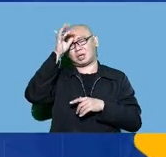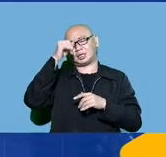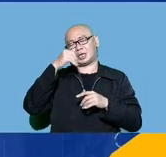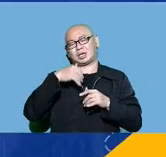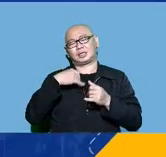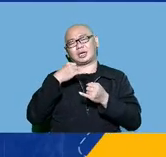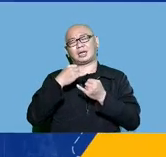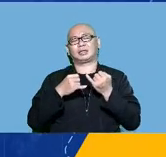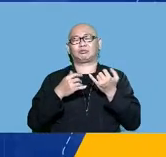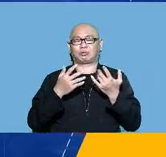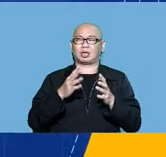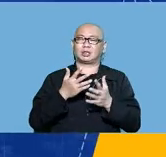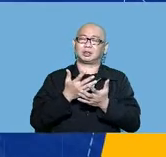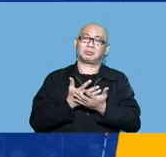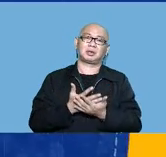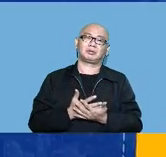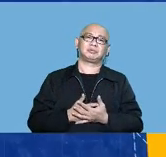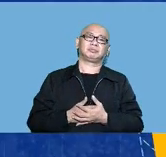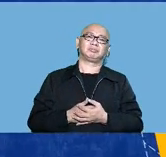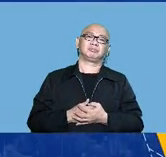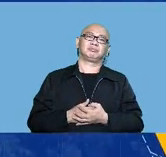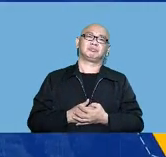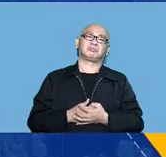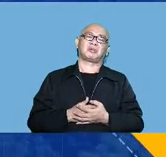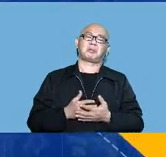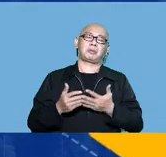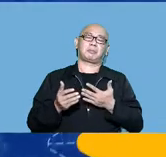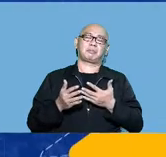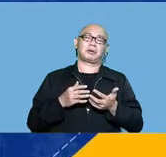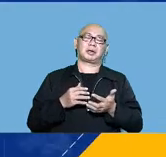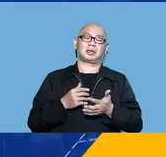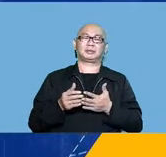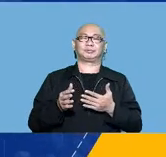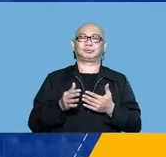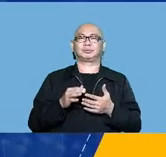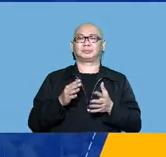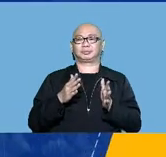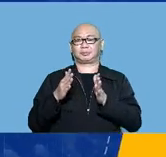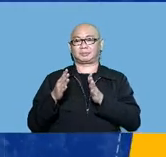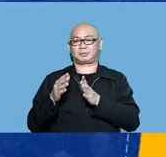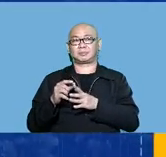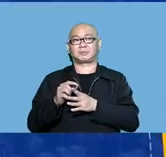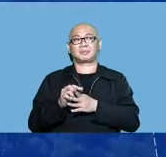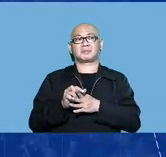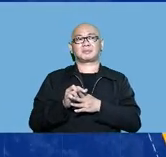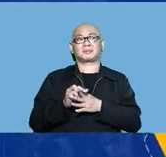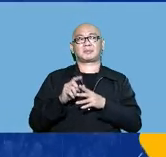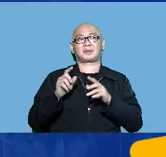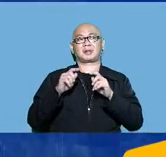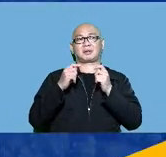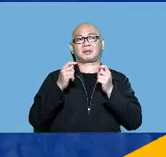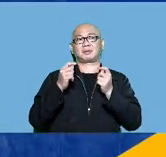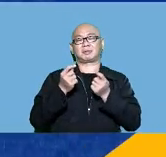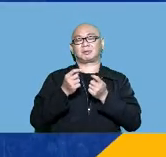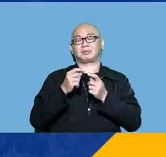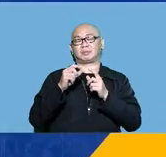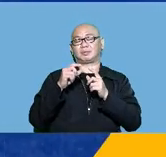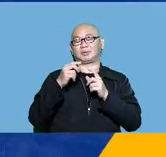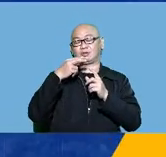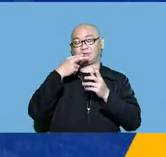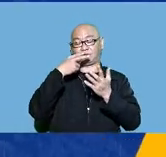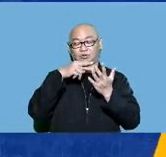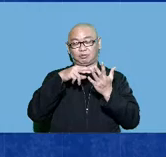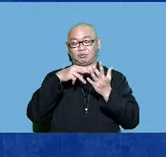Ya sudah, saya terima adanya saja seperti itu. Kemudian peer review eksternal saya yakni Profesor